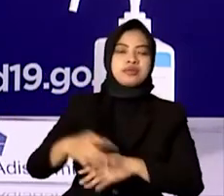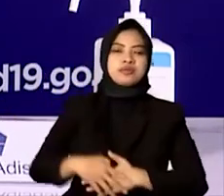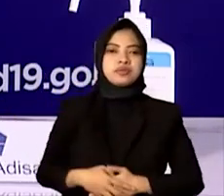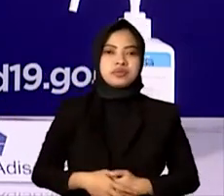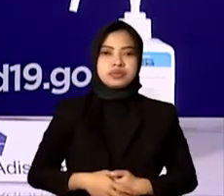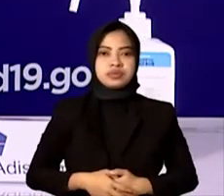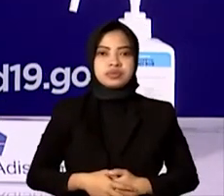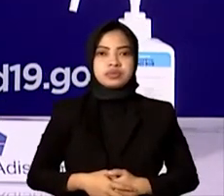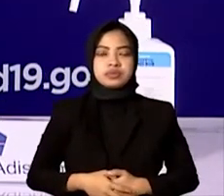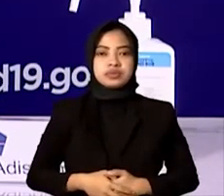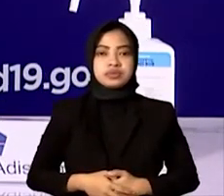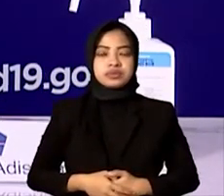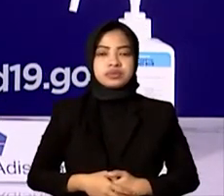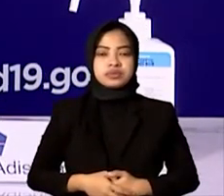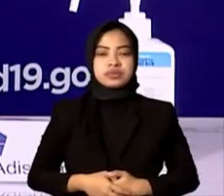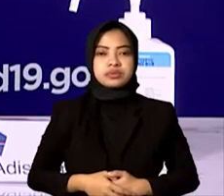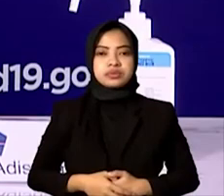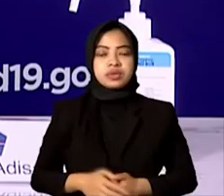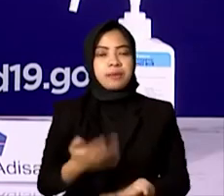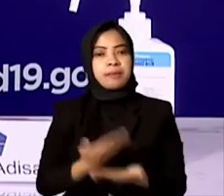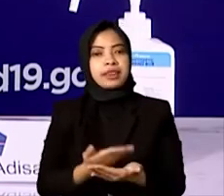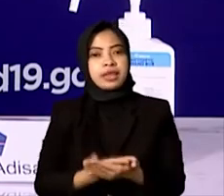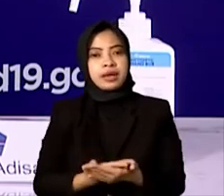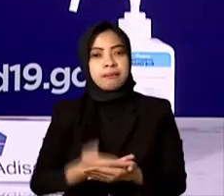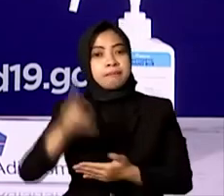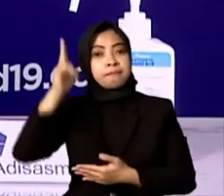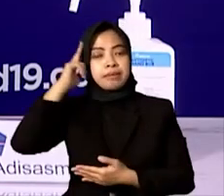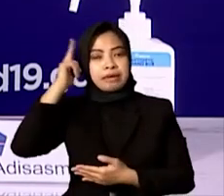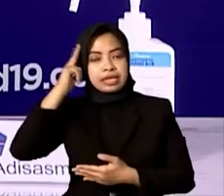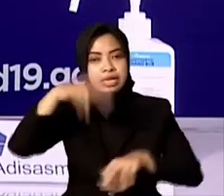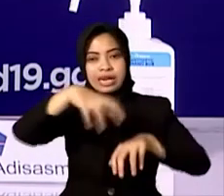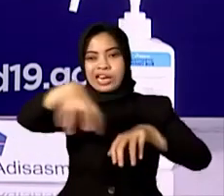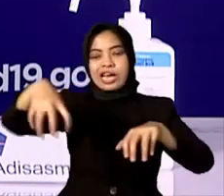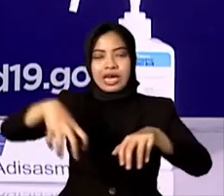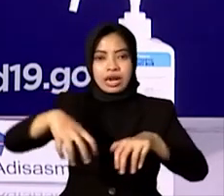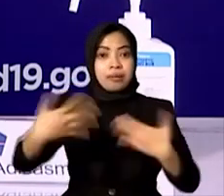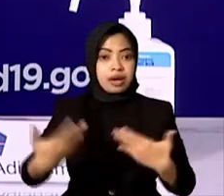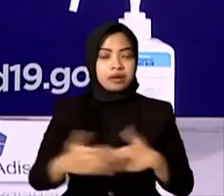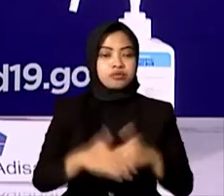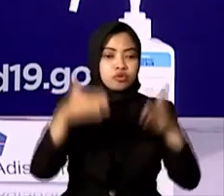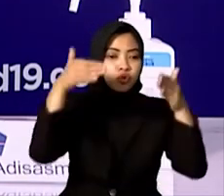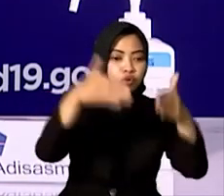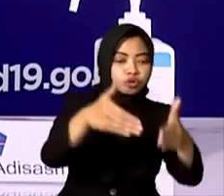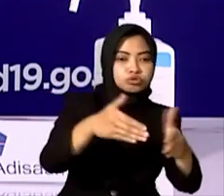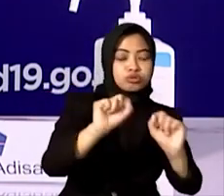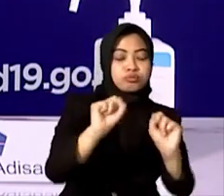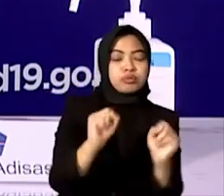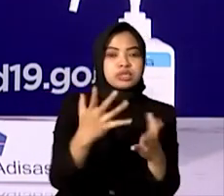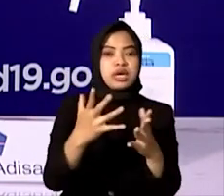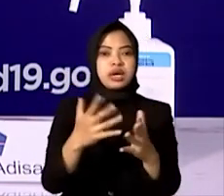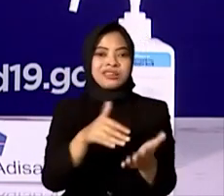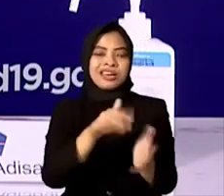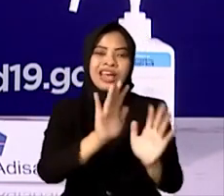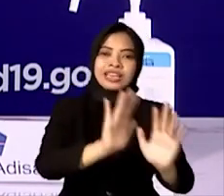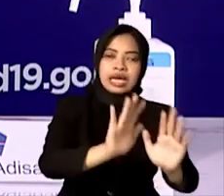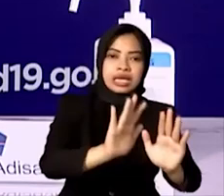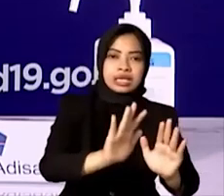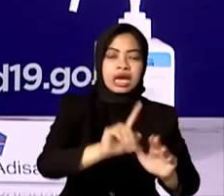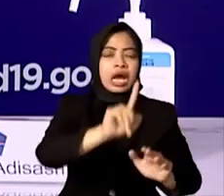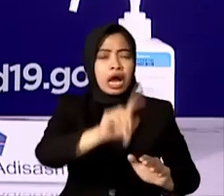pengungsian kami meminta pada pemerintah daerah khususnya di daerah rawan bencana untuk